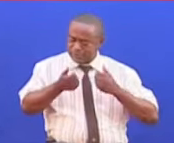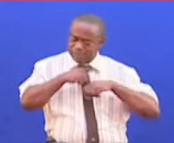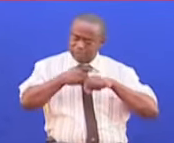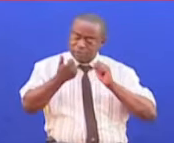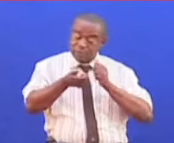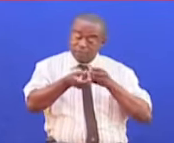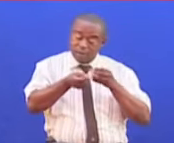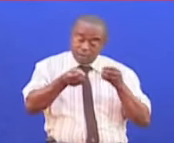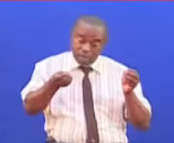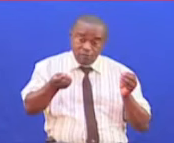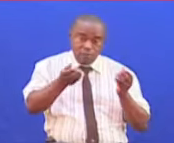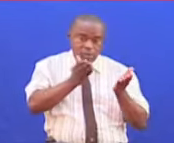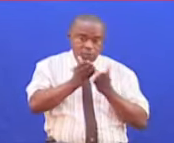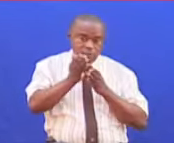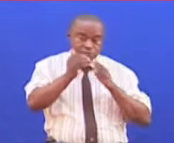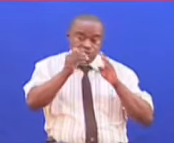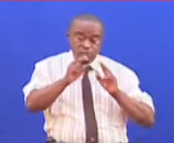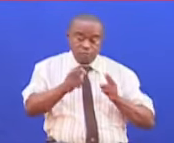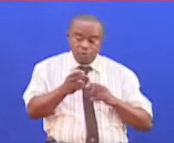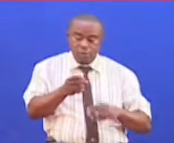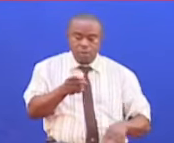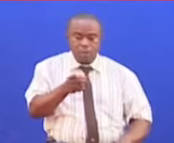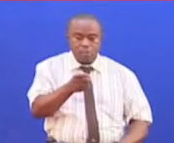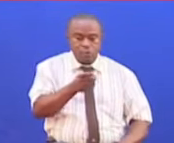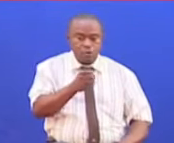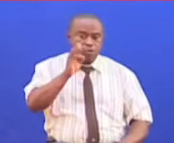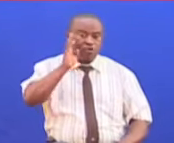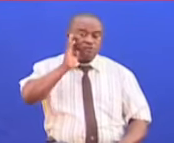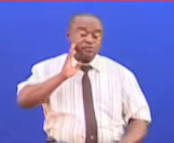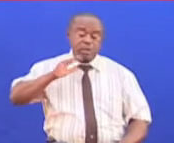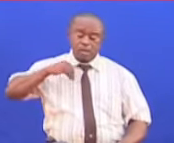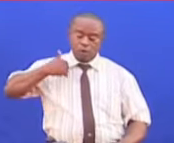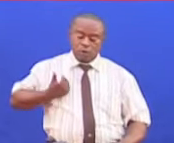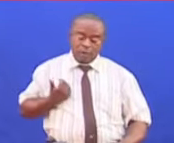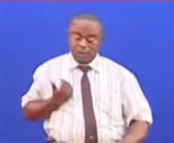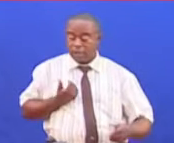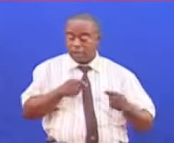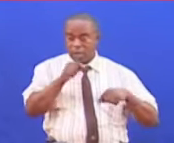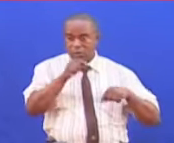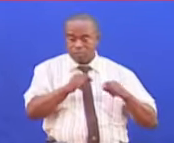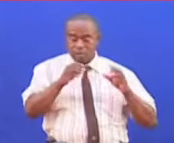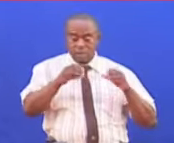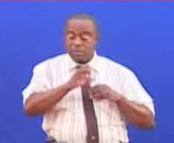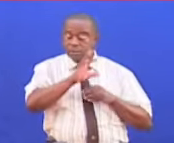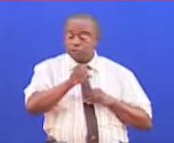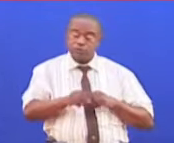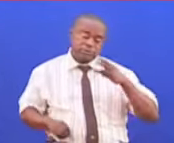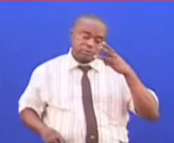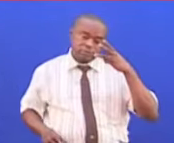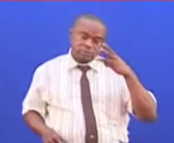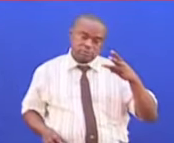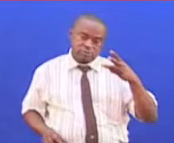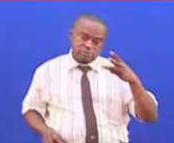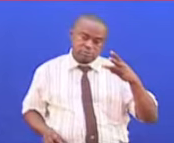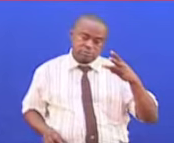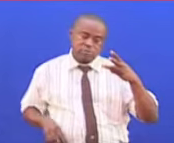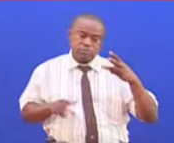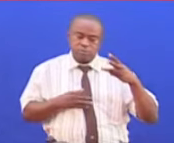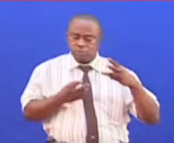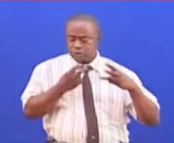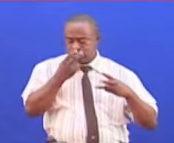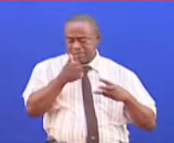na kupiti kuhusu mfo mpya wa taji miko wa vij wana wake na watu ulema zote Tatu zila